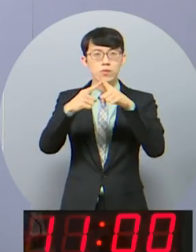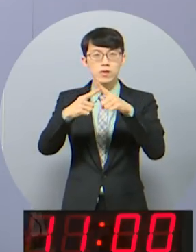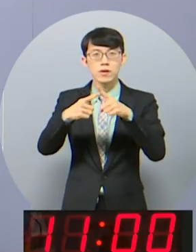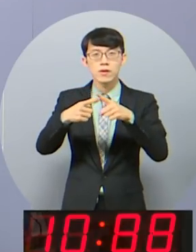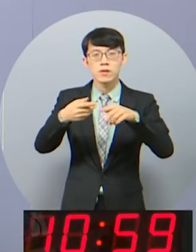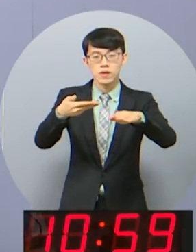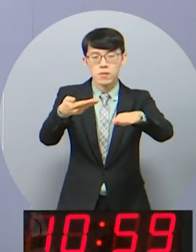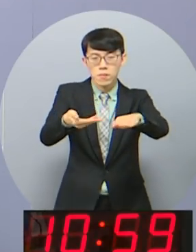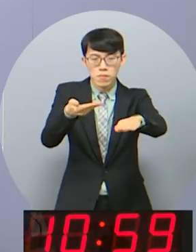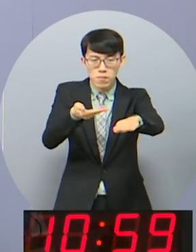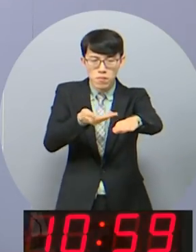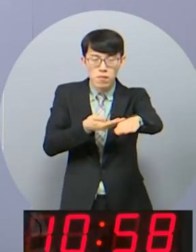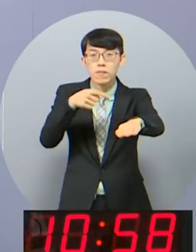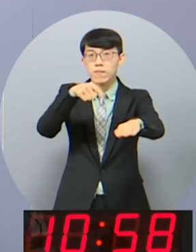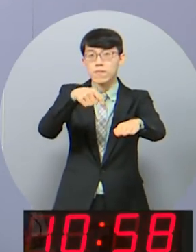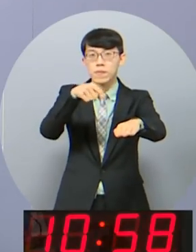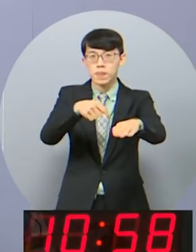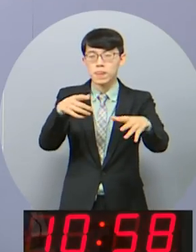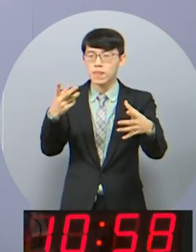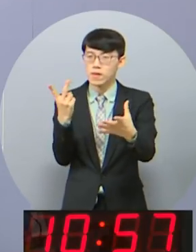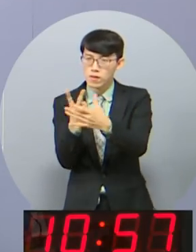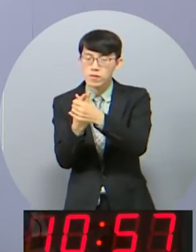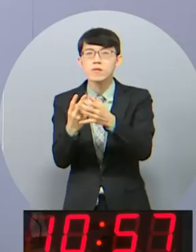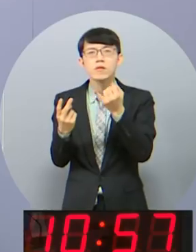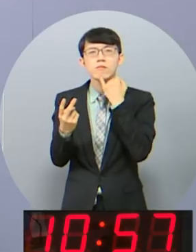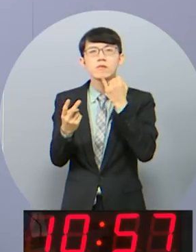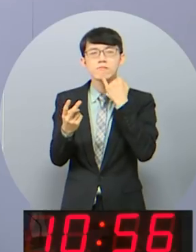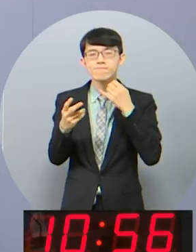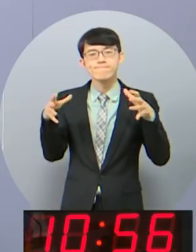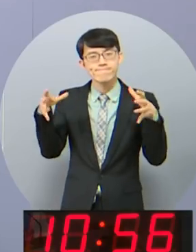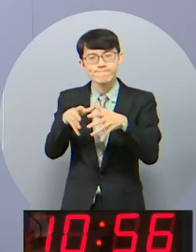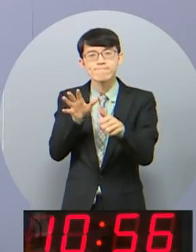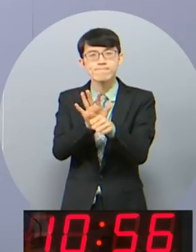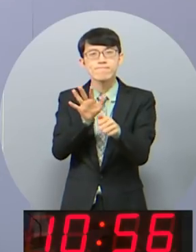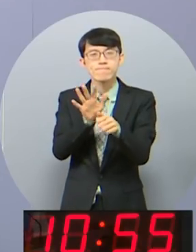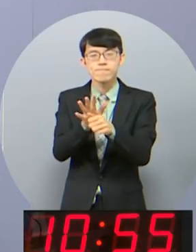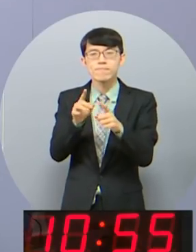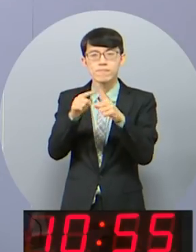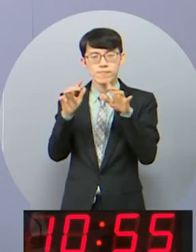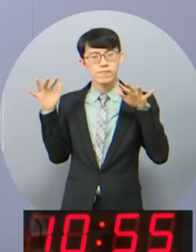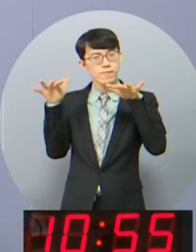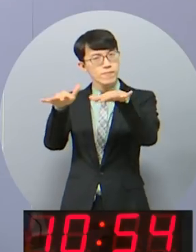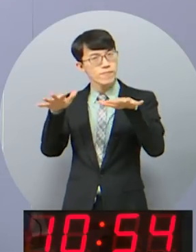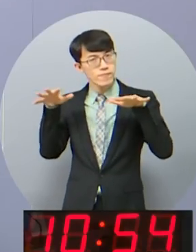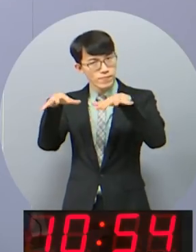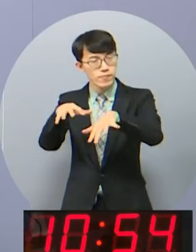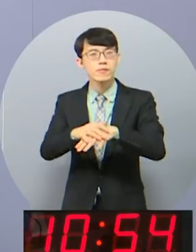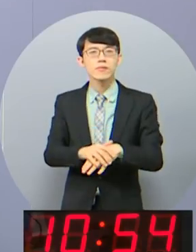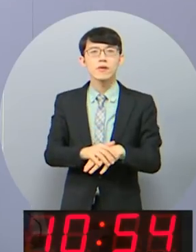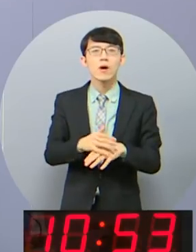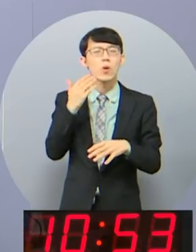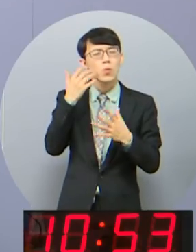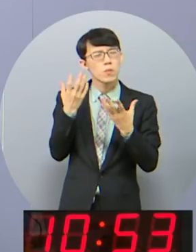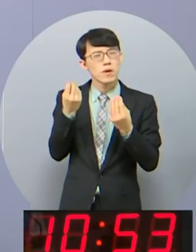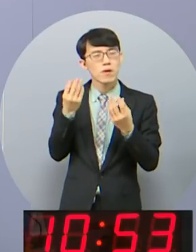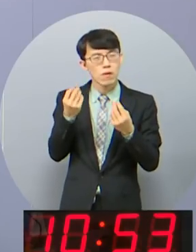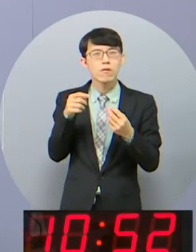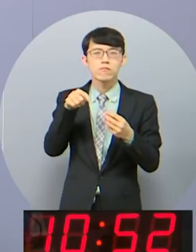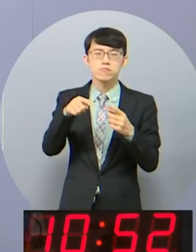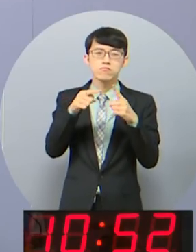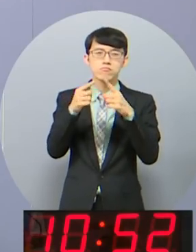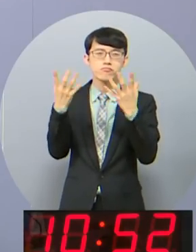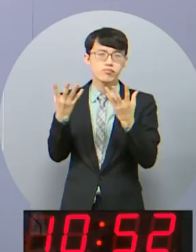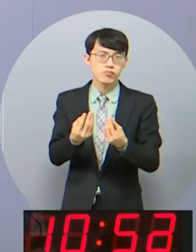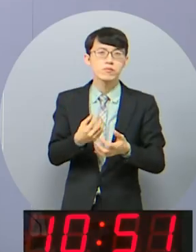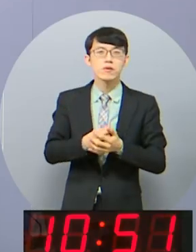人码头带动起来，不然渔人码头一直没落去。所以啊，我一定啊来争取，一定认真拍拼。啊！